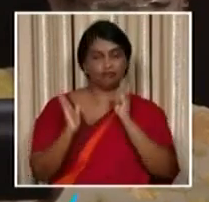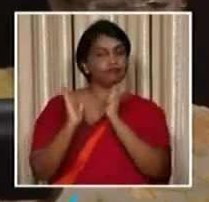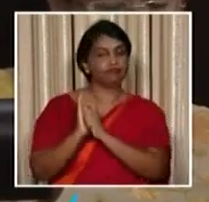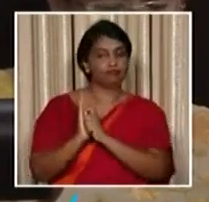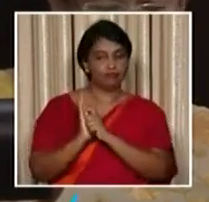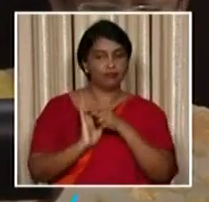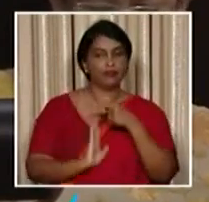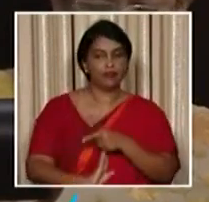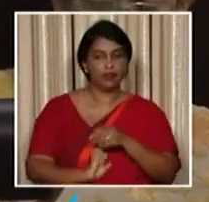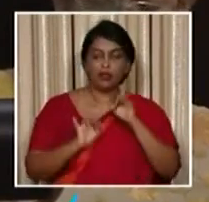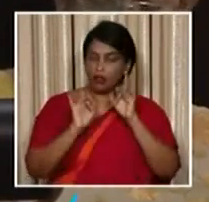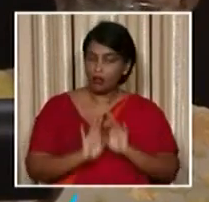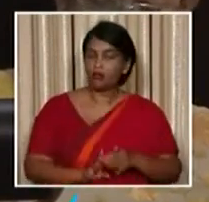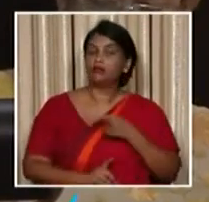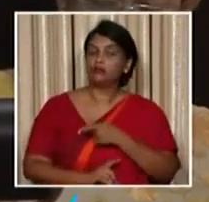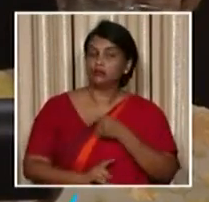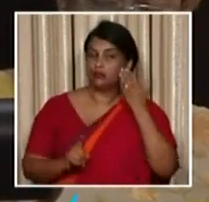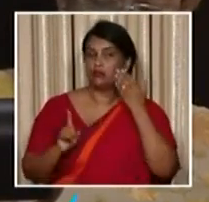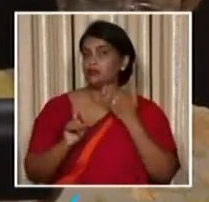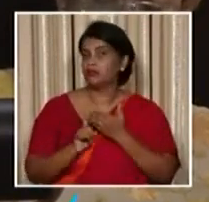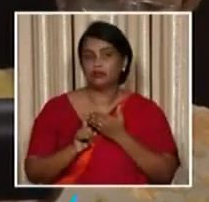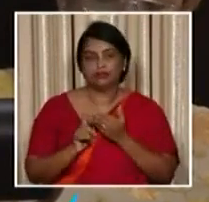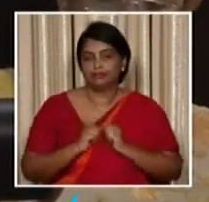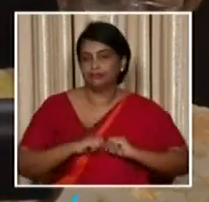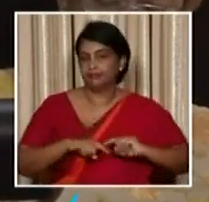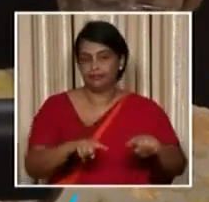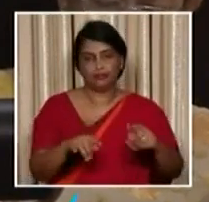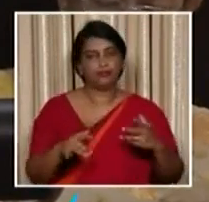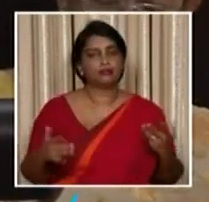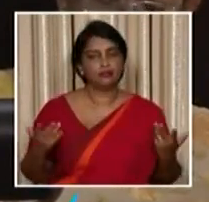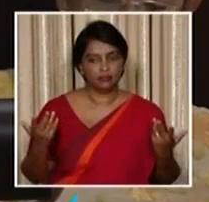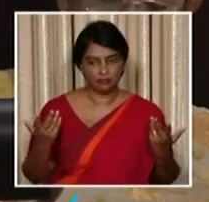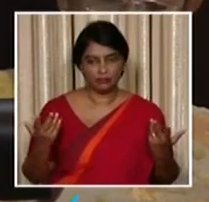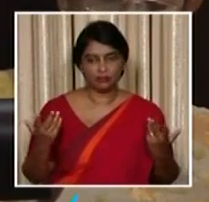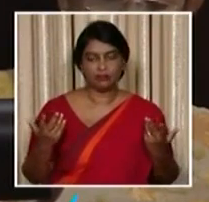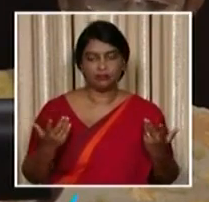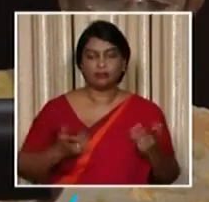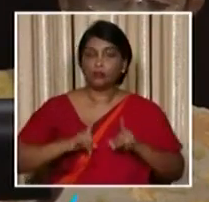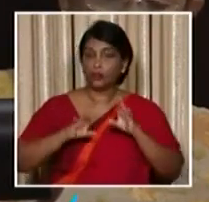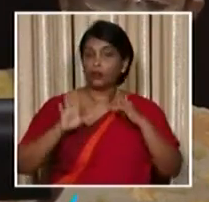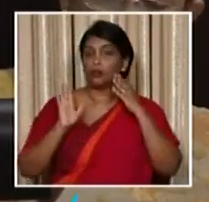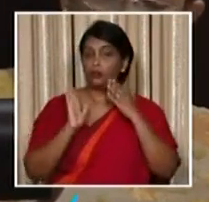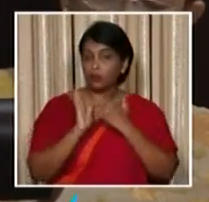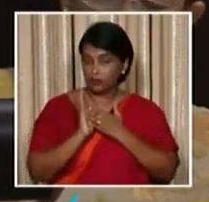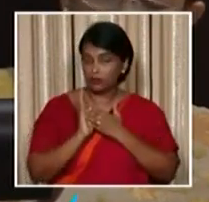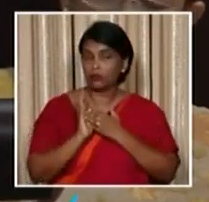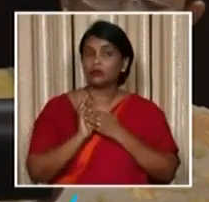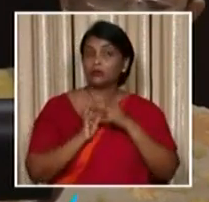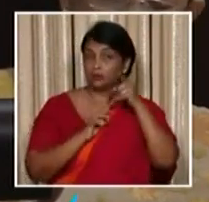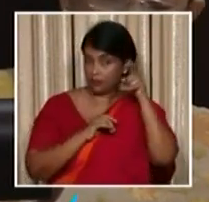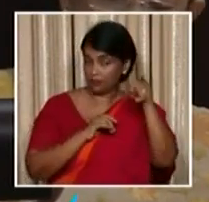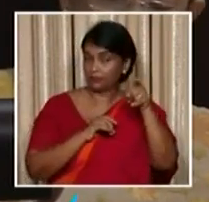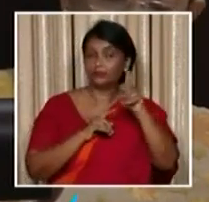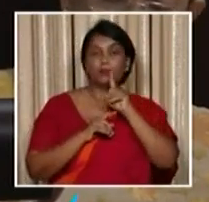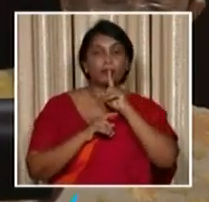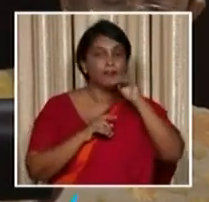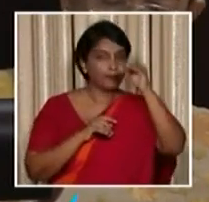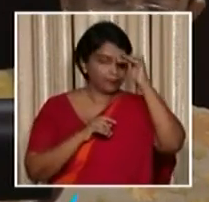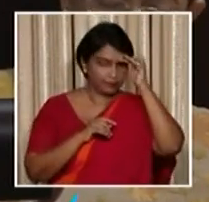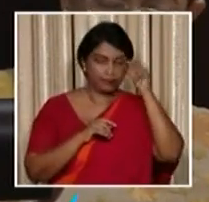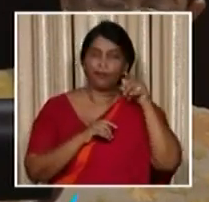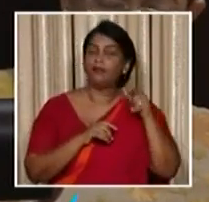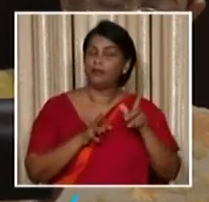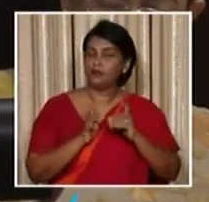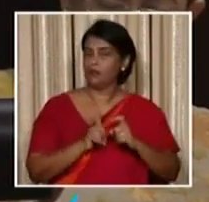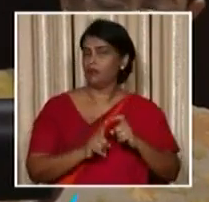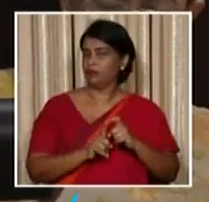තියෙනවා. නමුත් මේ පිළිබඳව කිසිම පියවරක් ගත්තේ නැහැ. ඉතින් මේ පිළිබඳව ඔබතුමත් කතානායකතුමත්